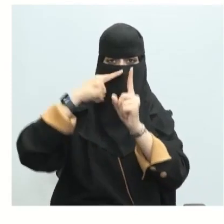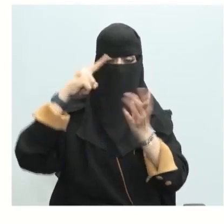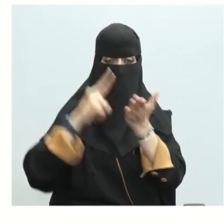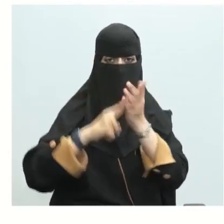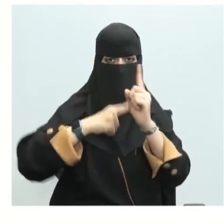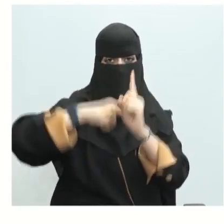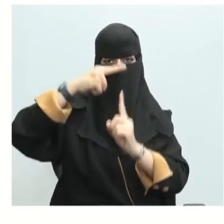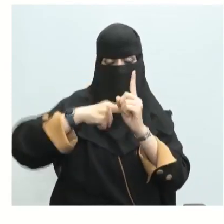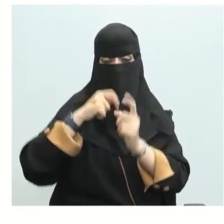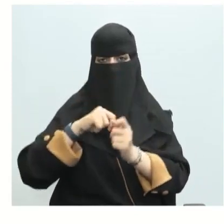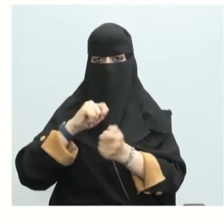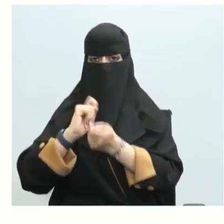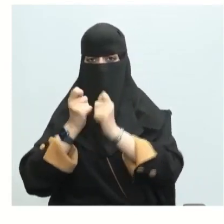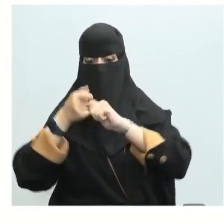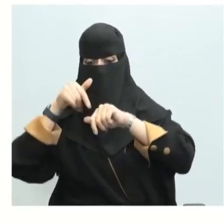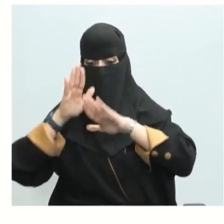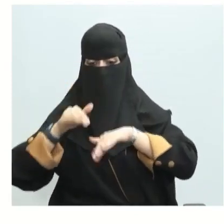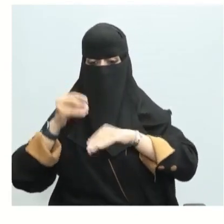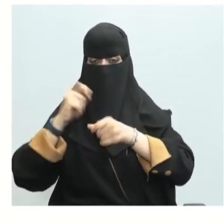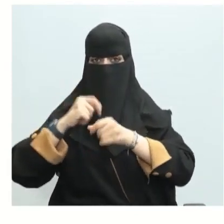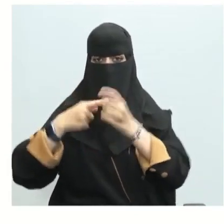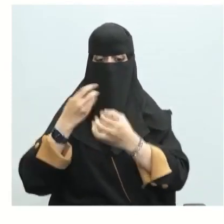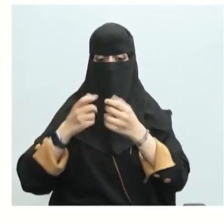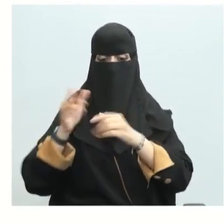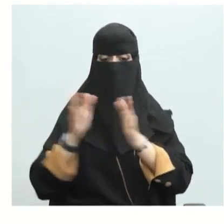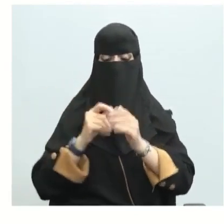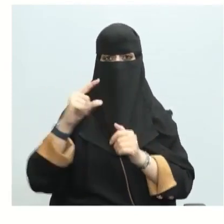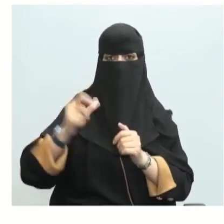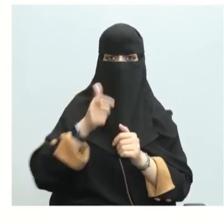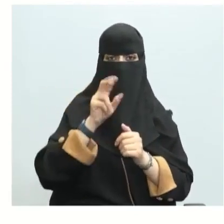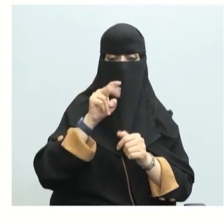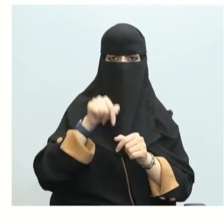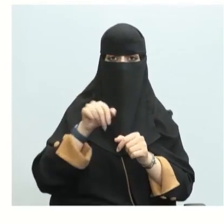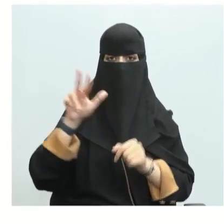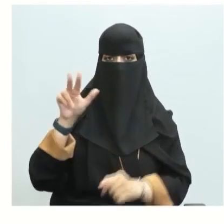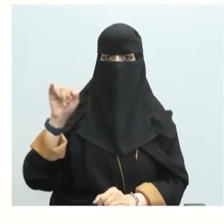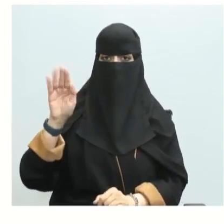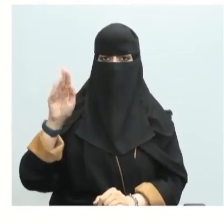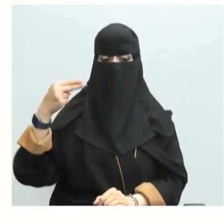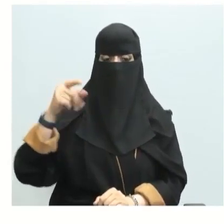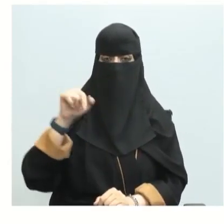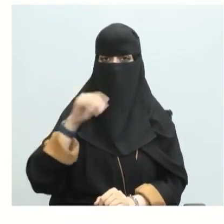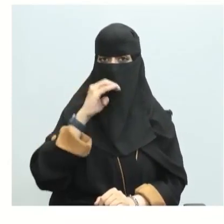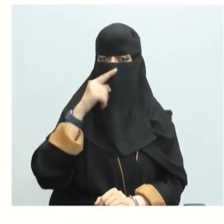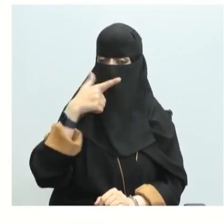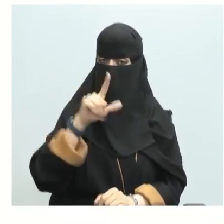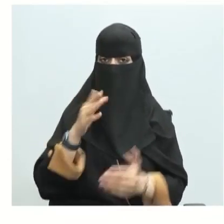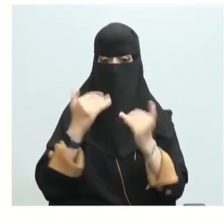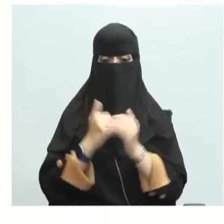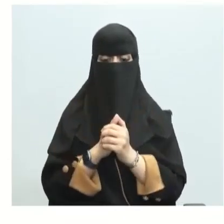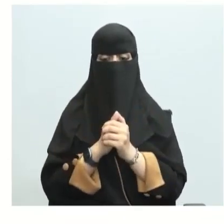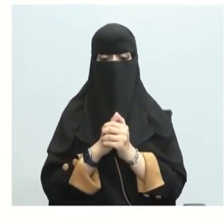في المحتوى الحراري للدلتا اتش باستعمال المساعد ي تفاعل ال ماء طبعا الاجابه هنا